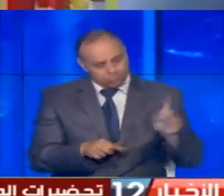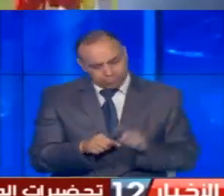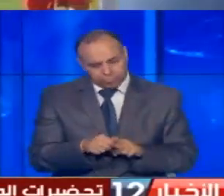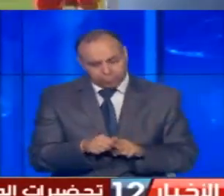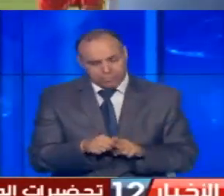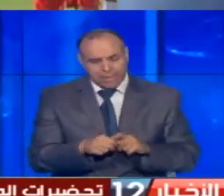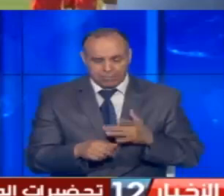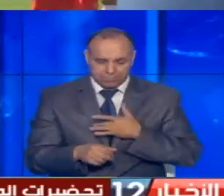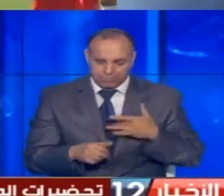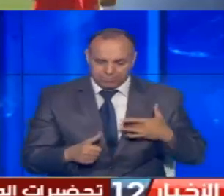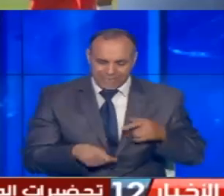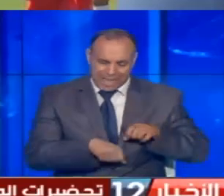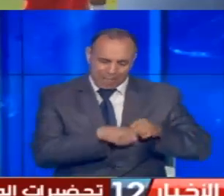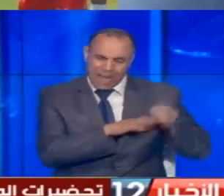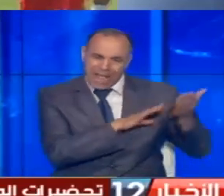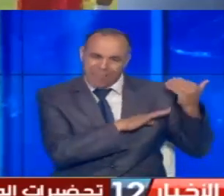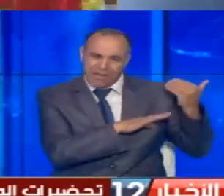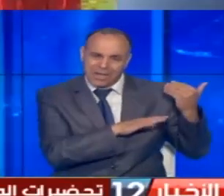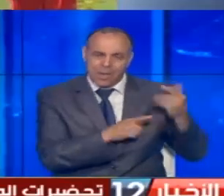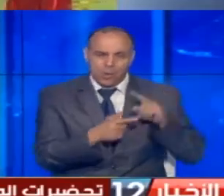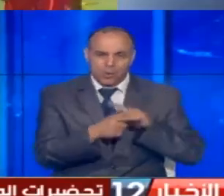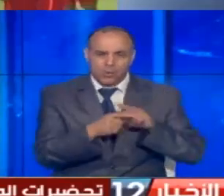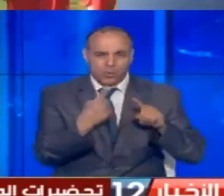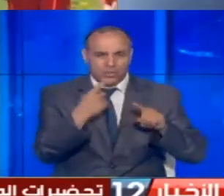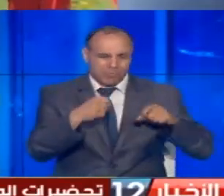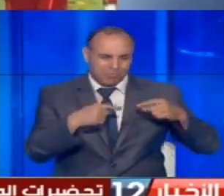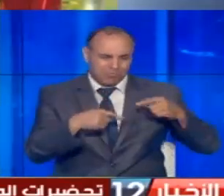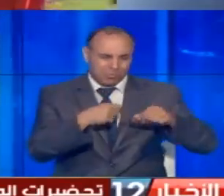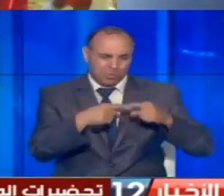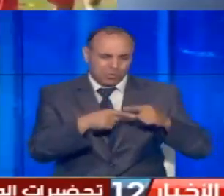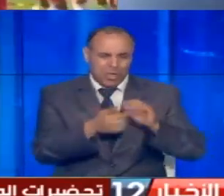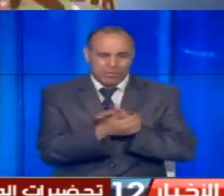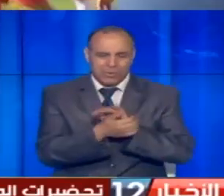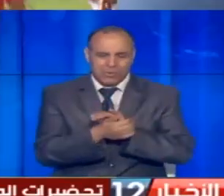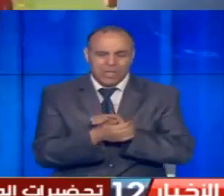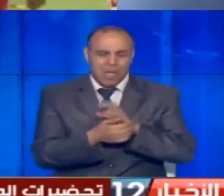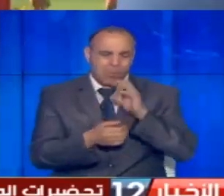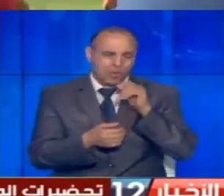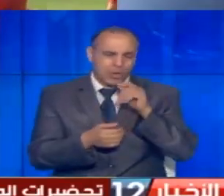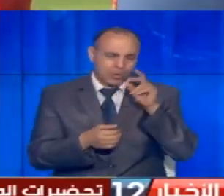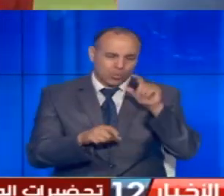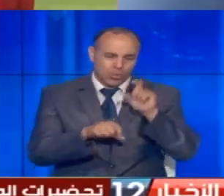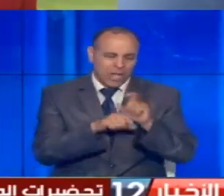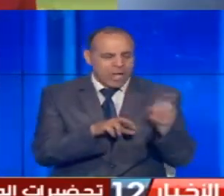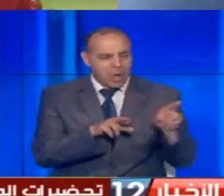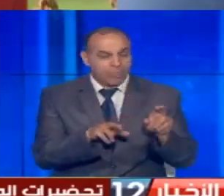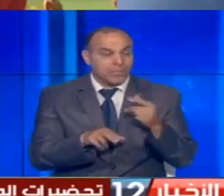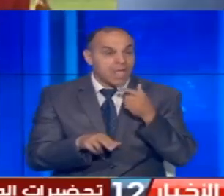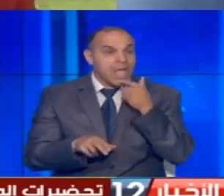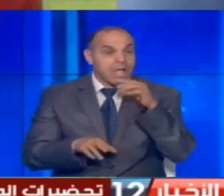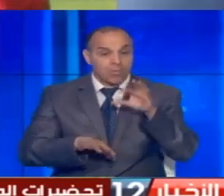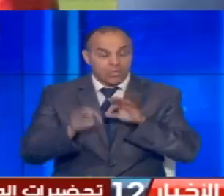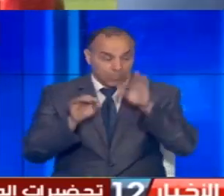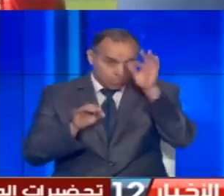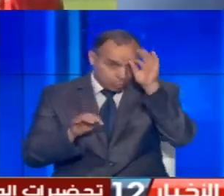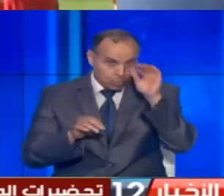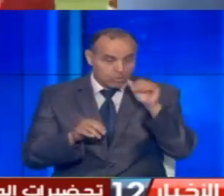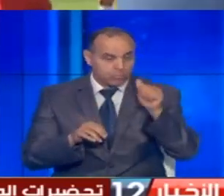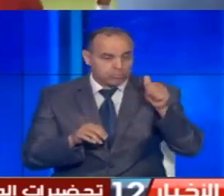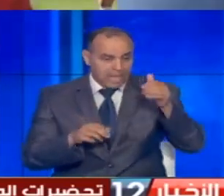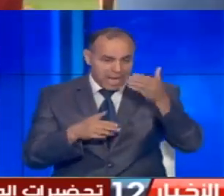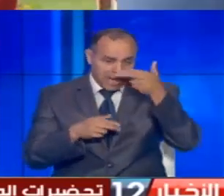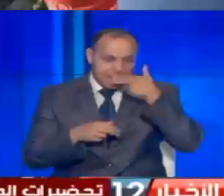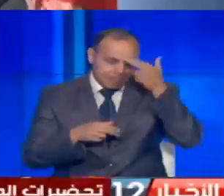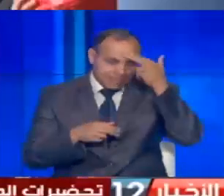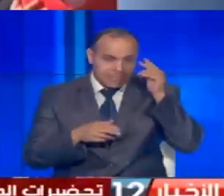تعافى تماما من الإصابة التي حرمته من المشاركة في وديتي البرتغال وتركيا. ويتحول المنتخب التونسي بعد غد